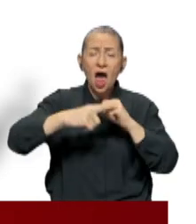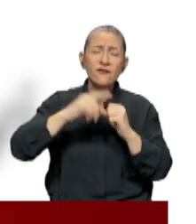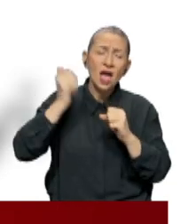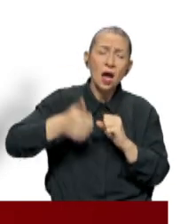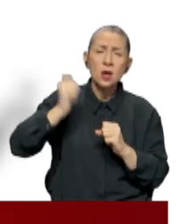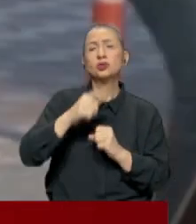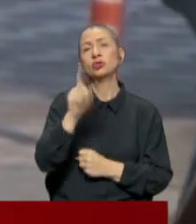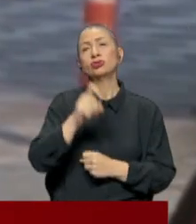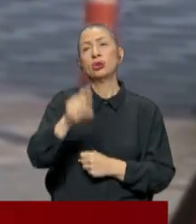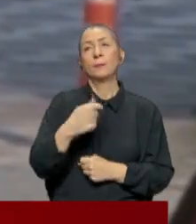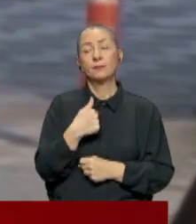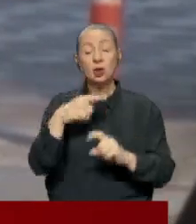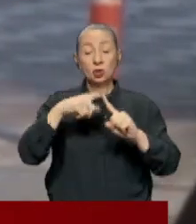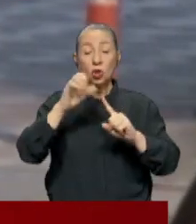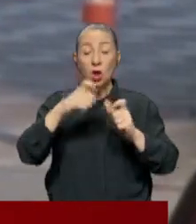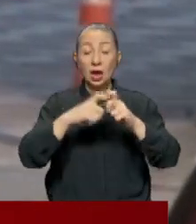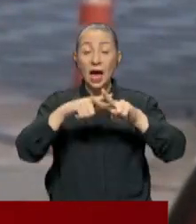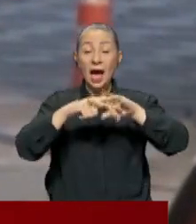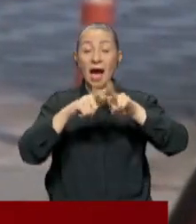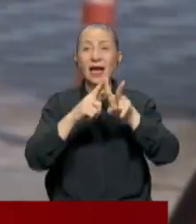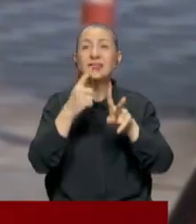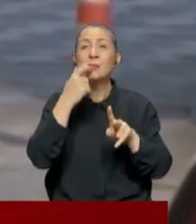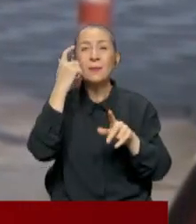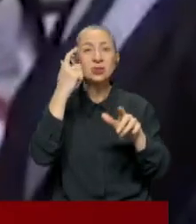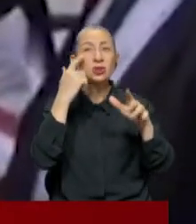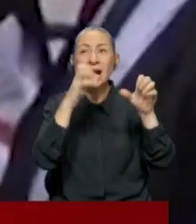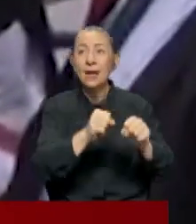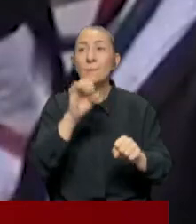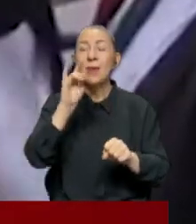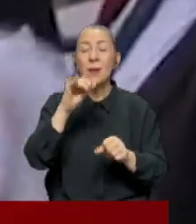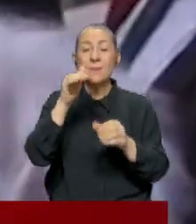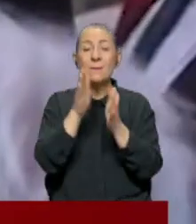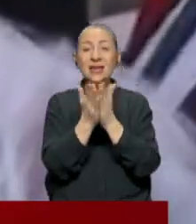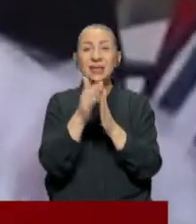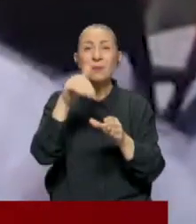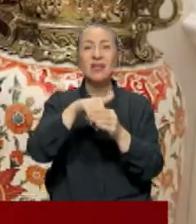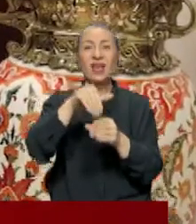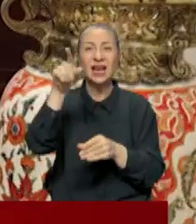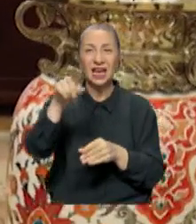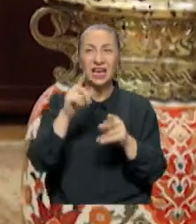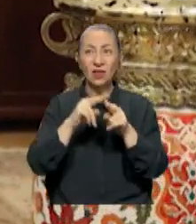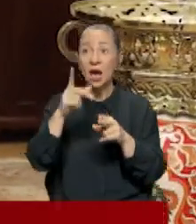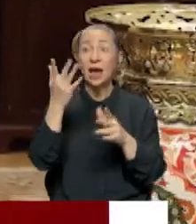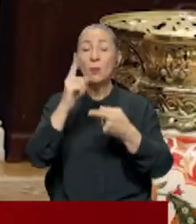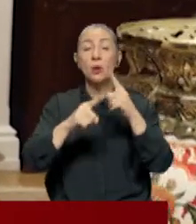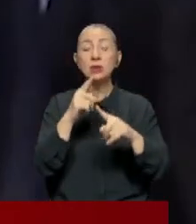her hafta soracağım. Tolgahan Demirbaş'ın gözaltına alındığı sırada MHP Mersin Milletvekili Kılavuz'un hangi siyasilerle ve polis